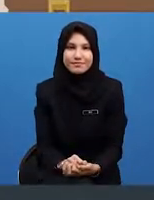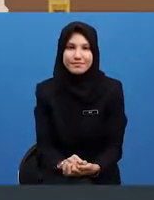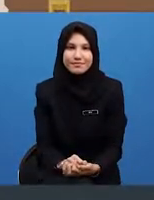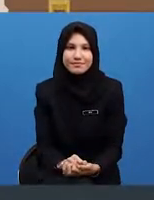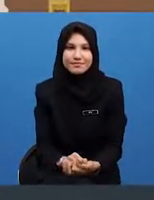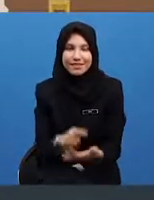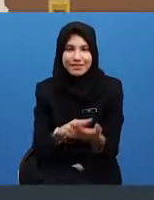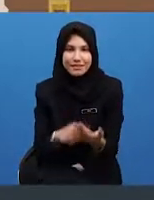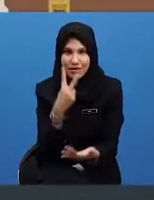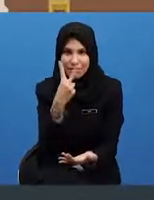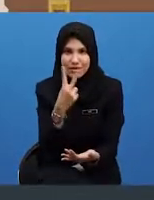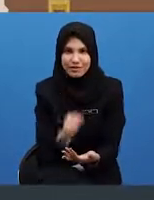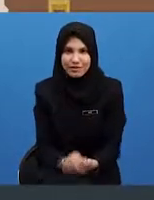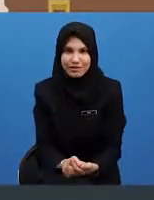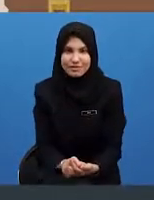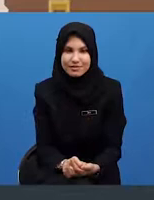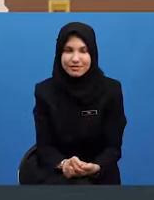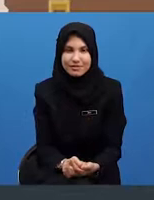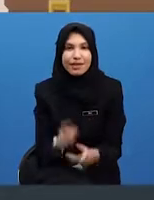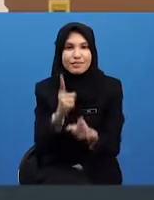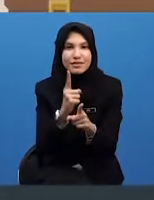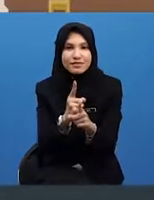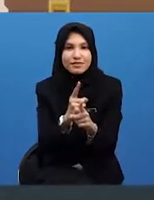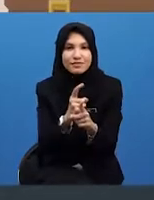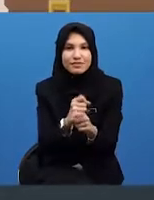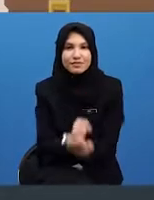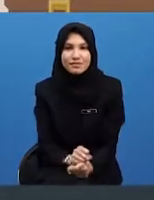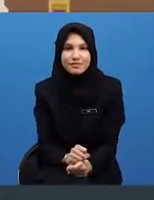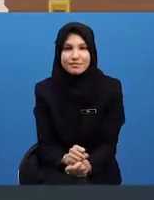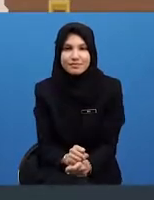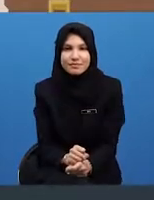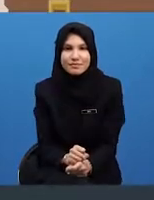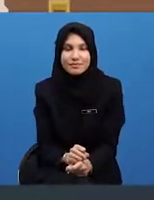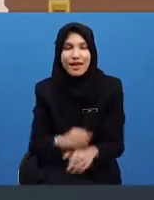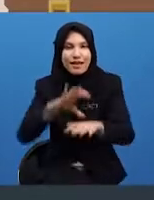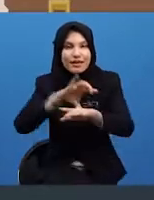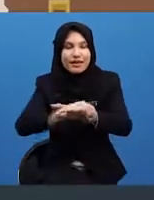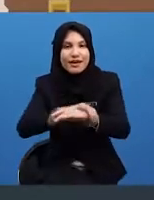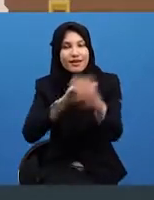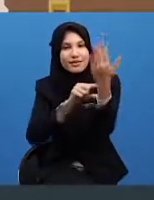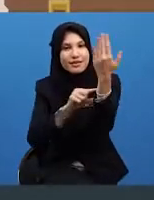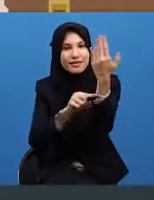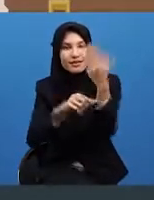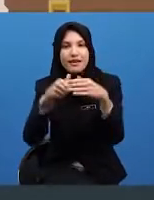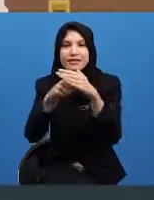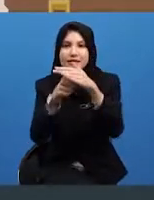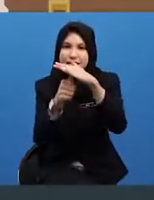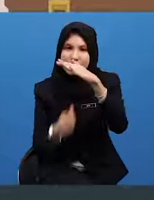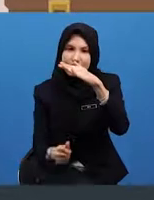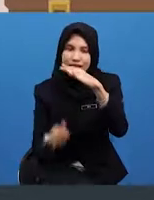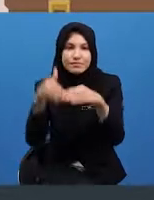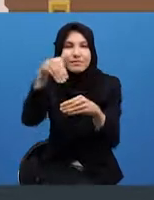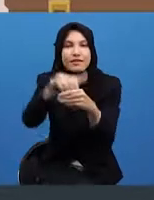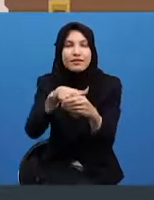Apakah yang diperhatikan? Ya, betul. Gelang getah tenggelam ke dalam air kerana